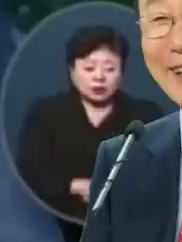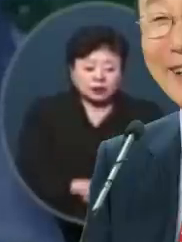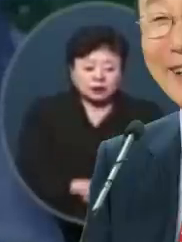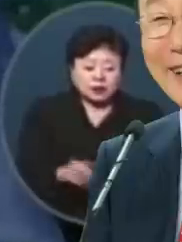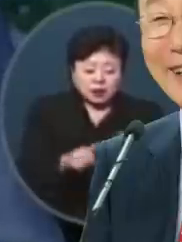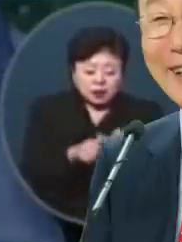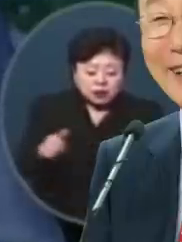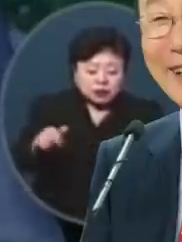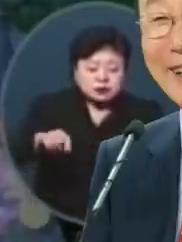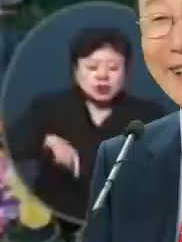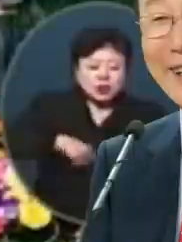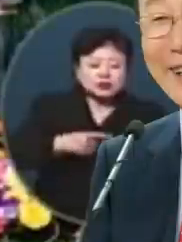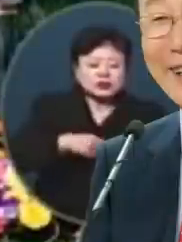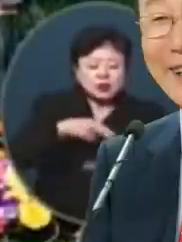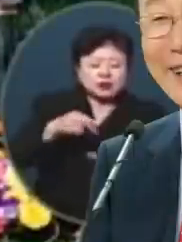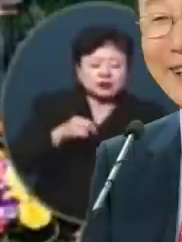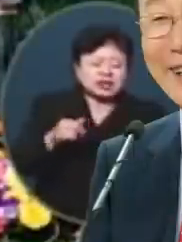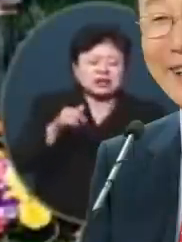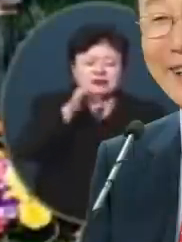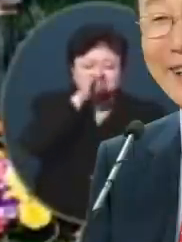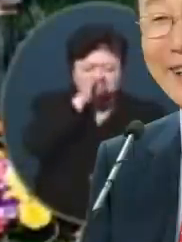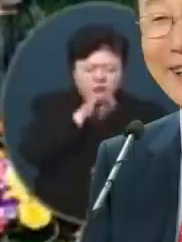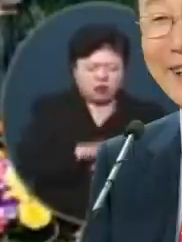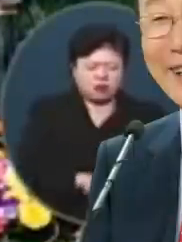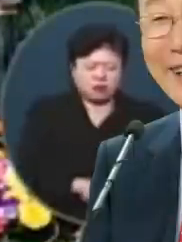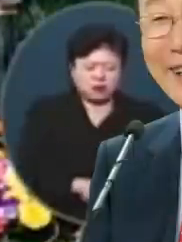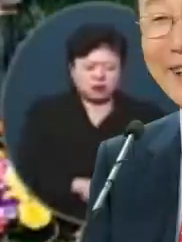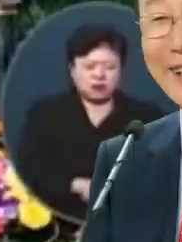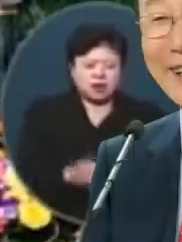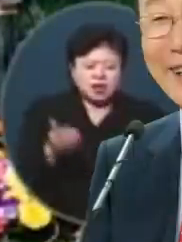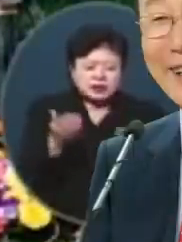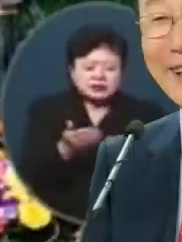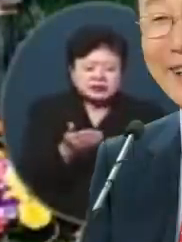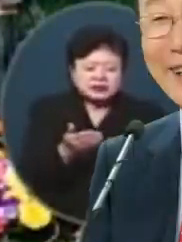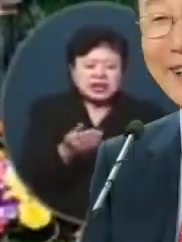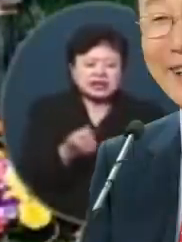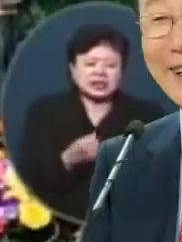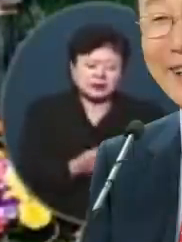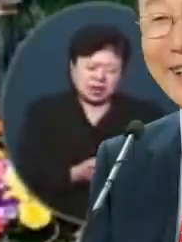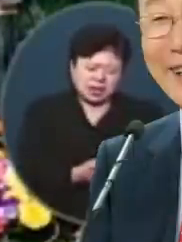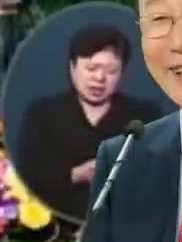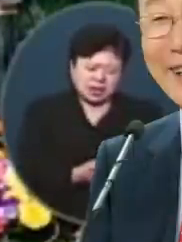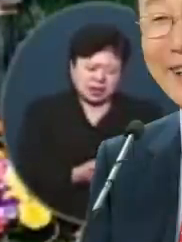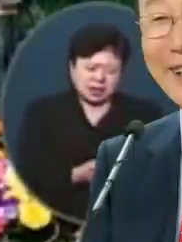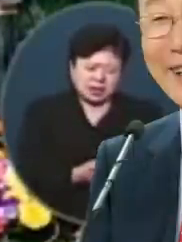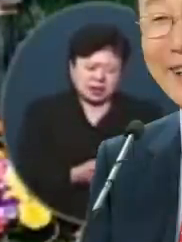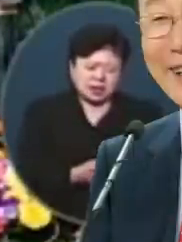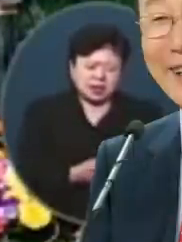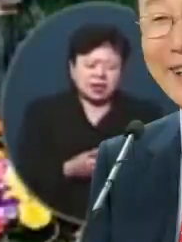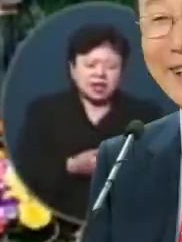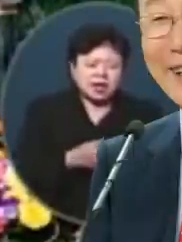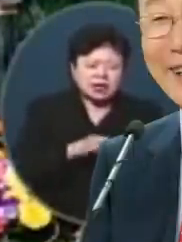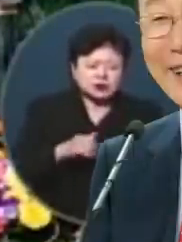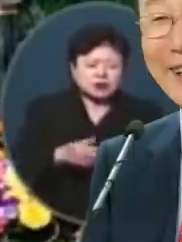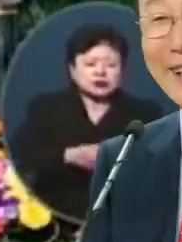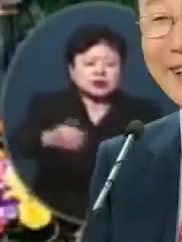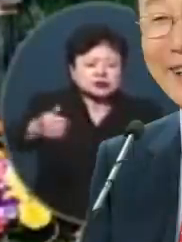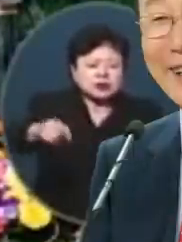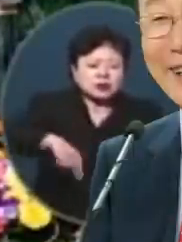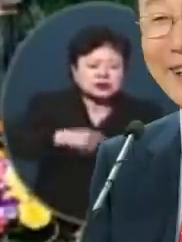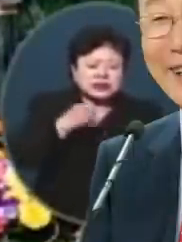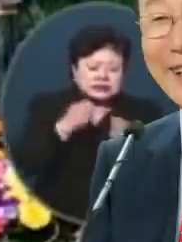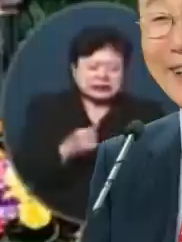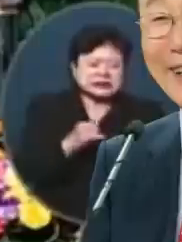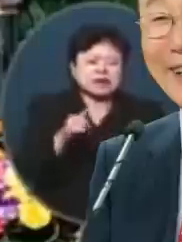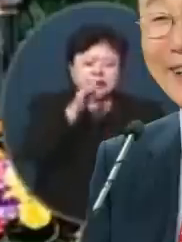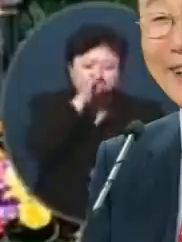이혼해서 혼자 외롭게 사는 사람들이 있습니다. 직장이나 취업 때문에 혼자 사는 사람들도